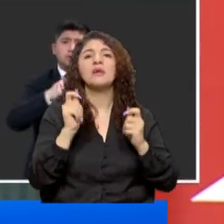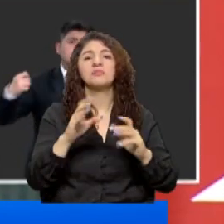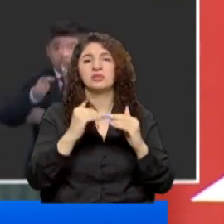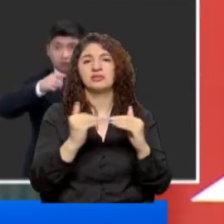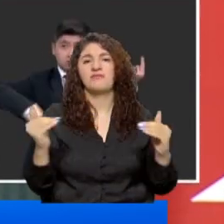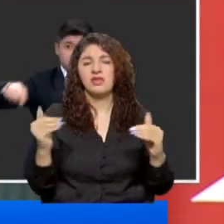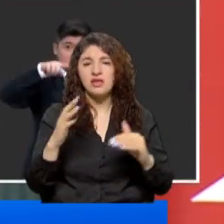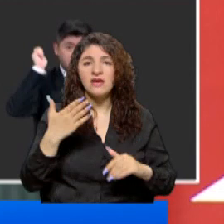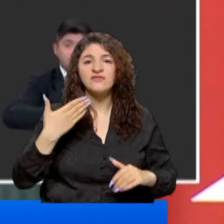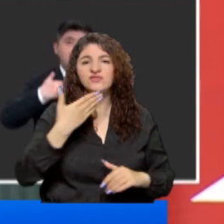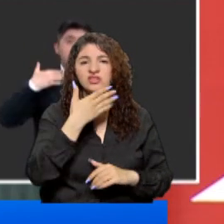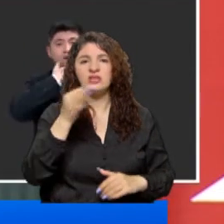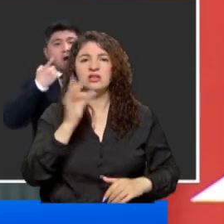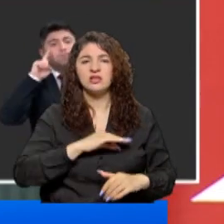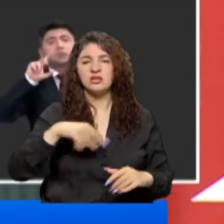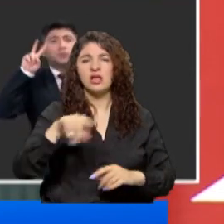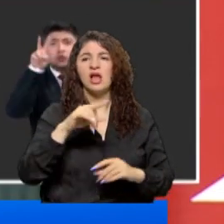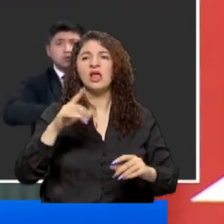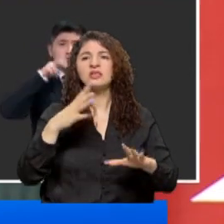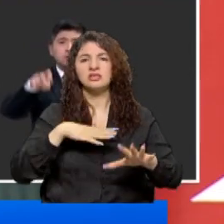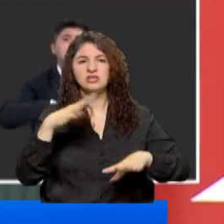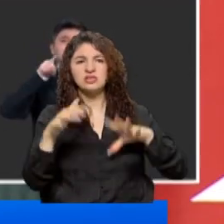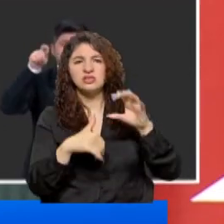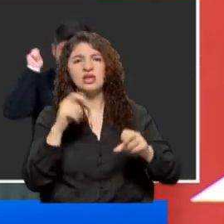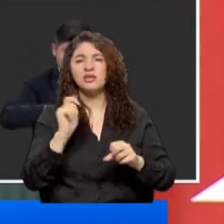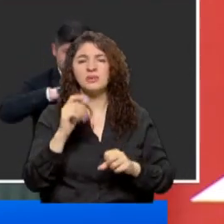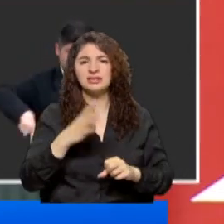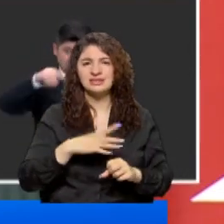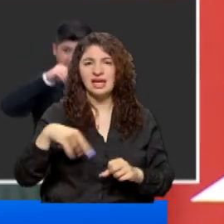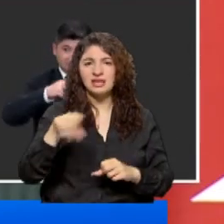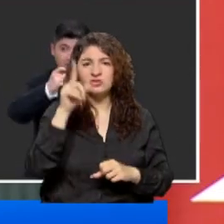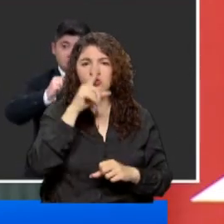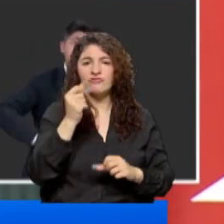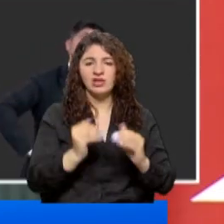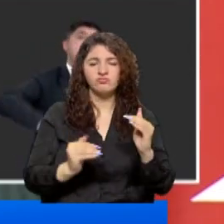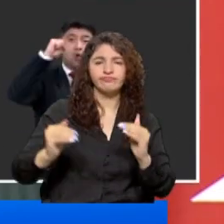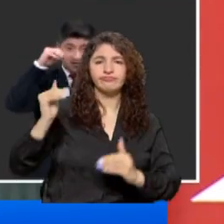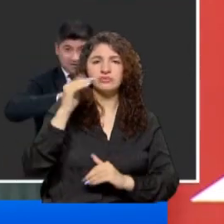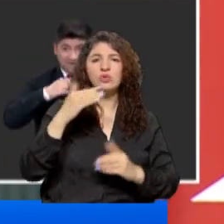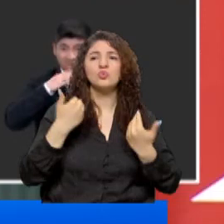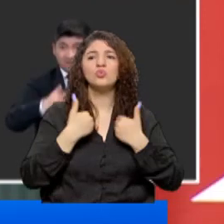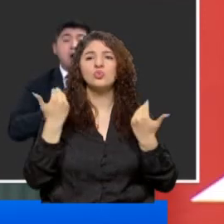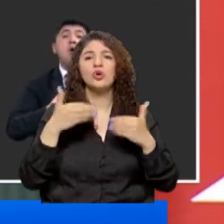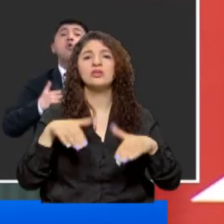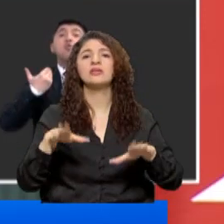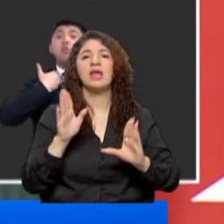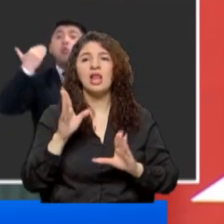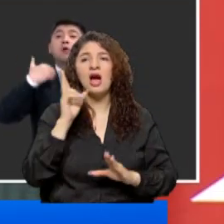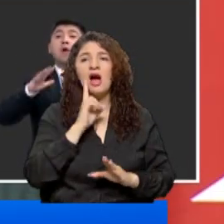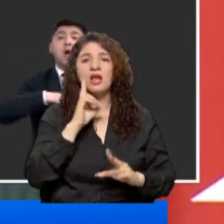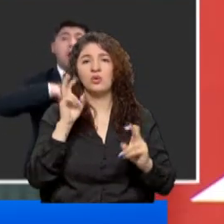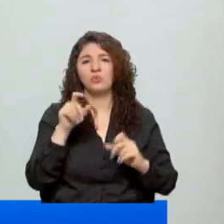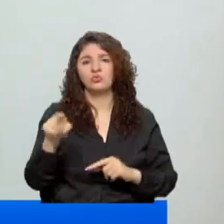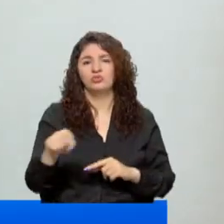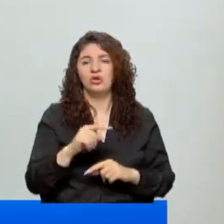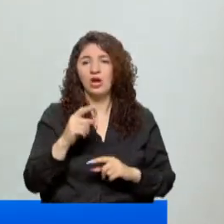seviyelerdedir fırsatçılık Tan tamahkârlık Tan kaynaklanan fiyat artışları hukuk değil ahlak